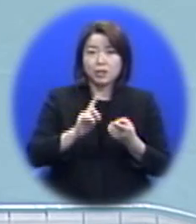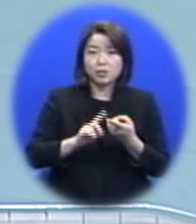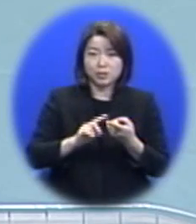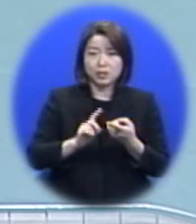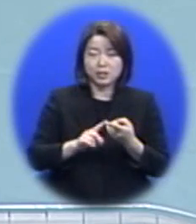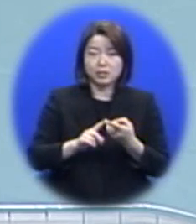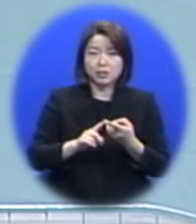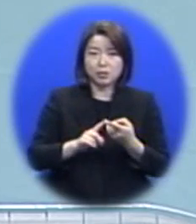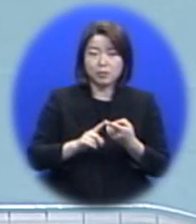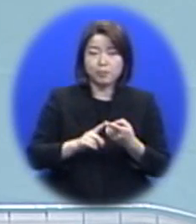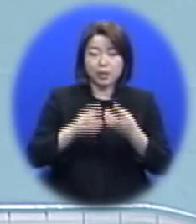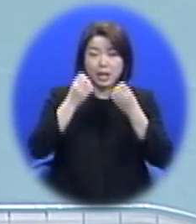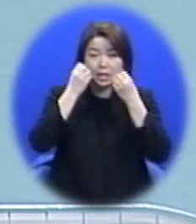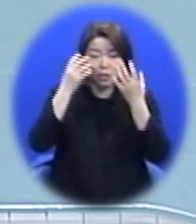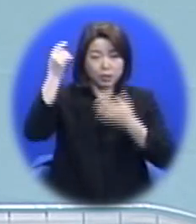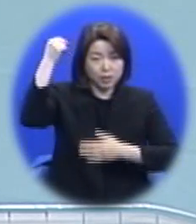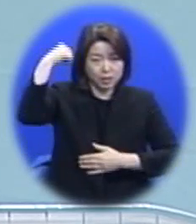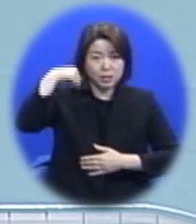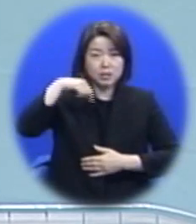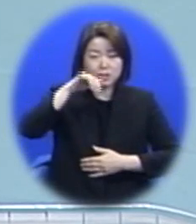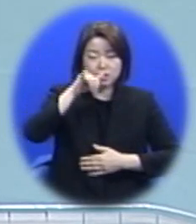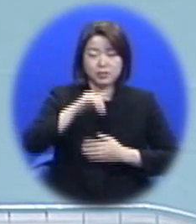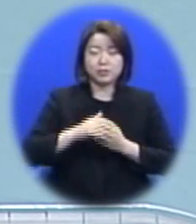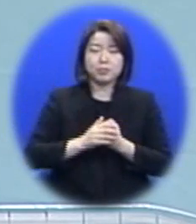사실을 새롭게 느꼈습니다.